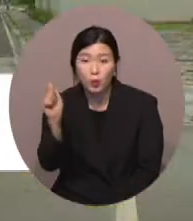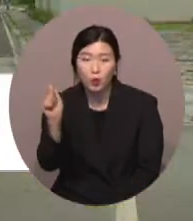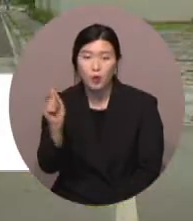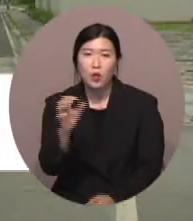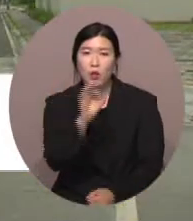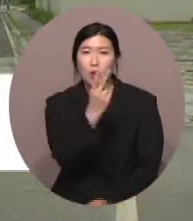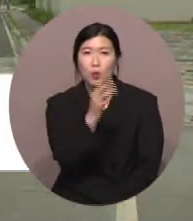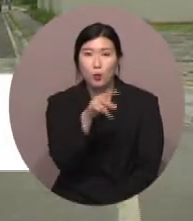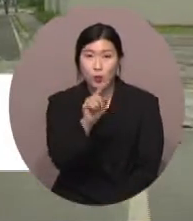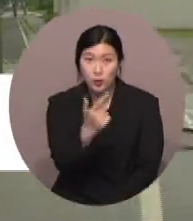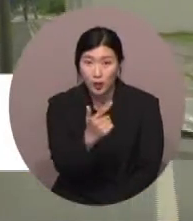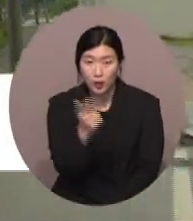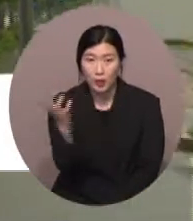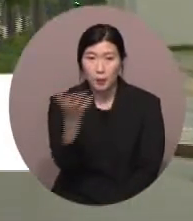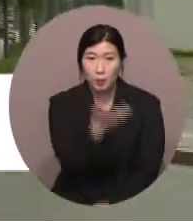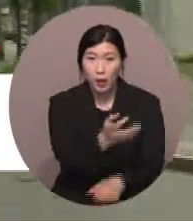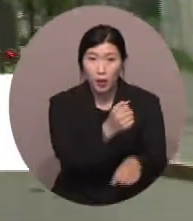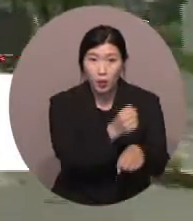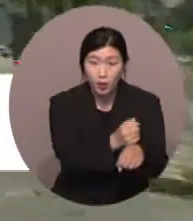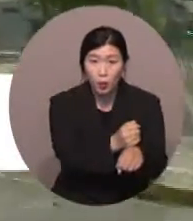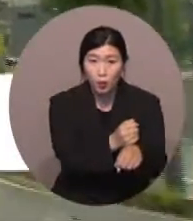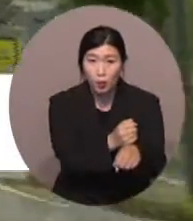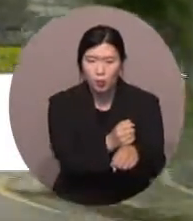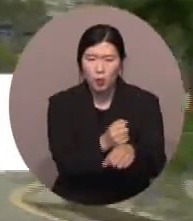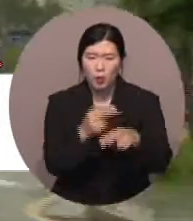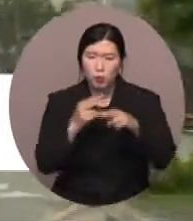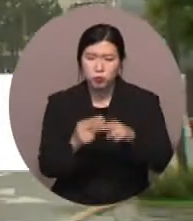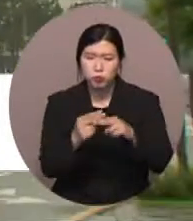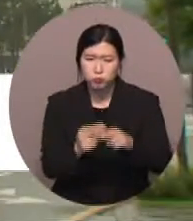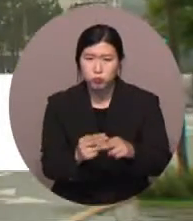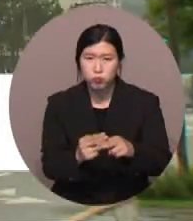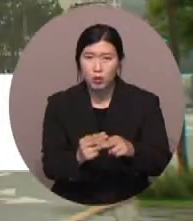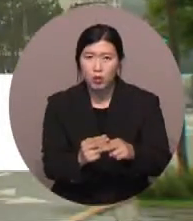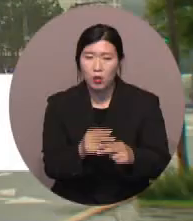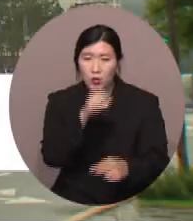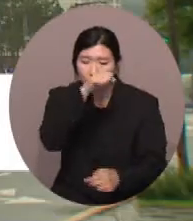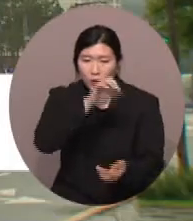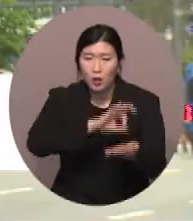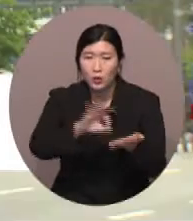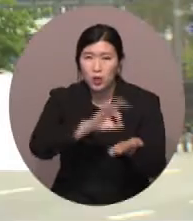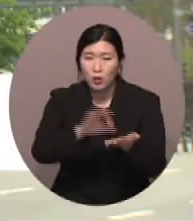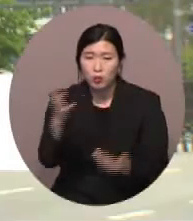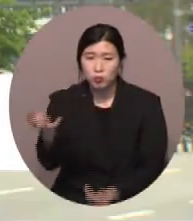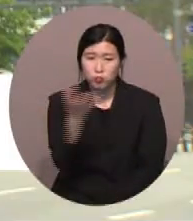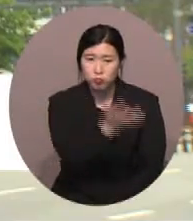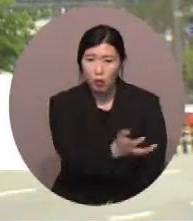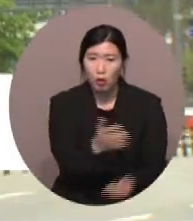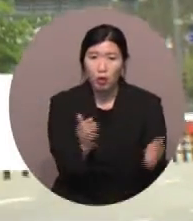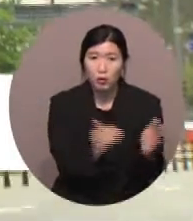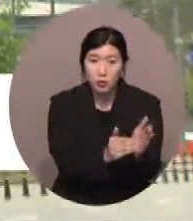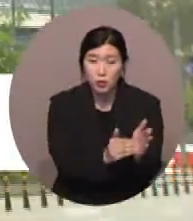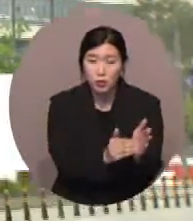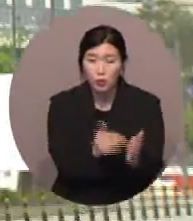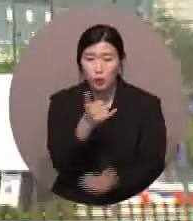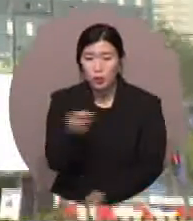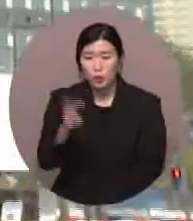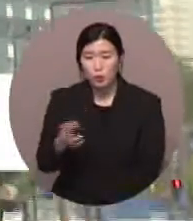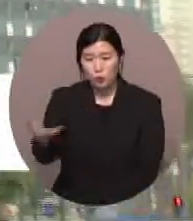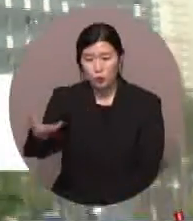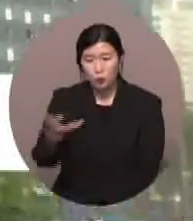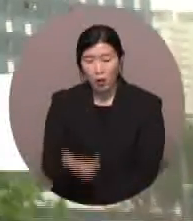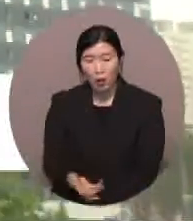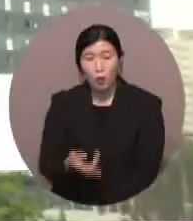집무실은 공론화와 국민적 공감대 없이 막대한 예산을 투입해 일방적으로 추진해 놓고는